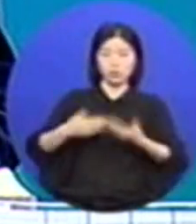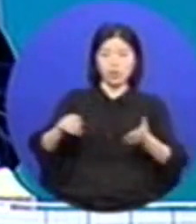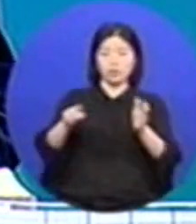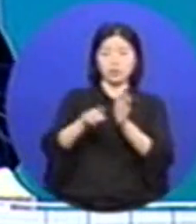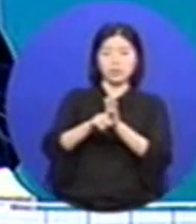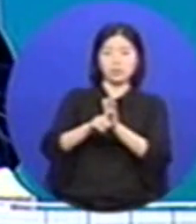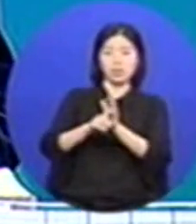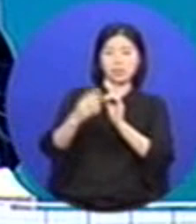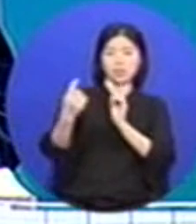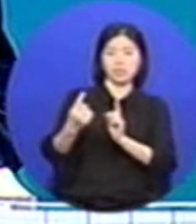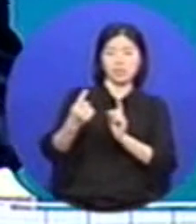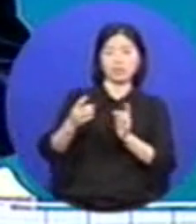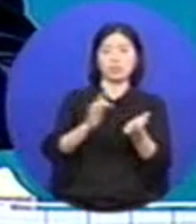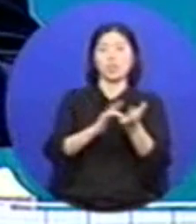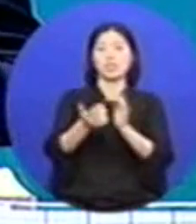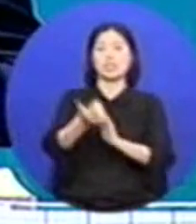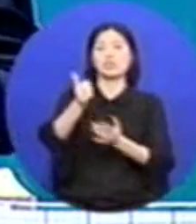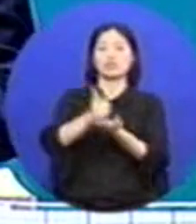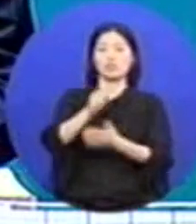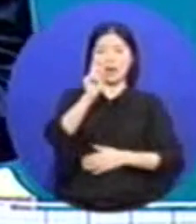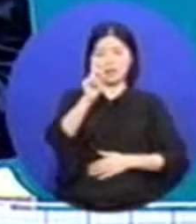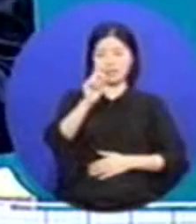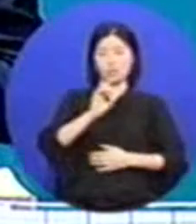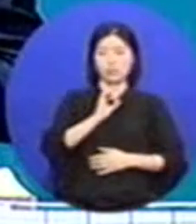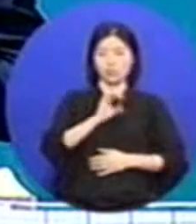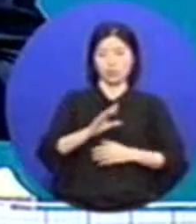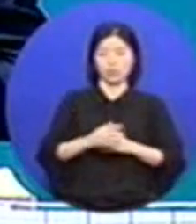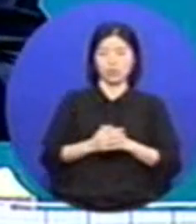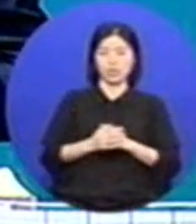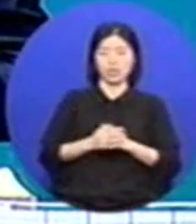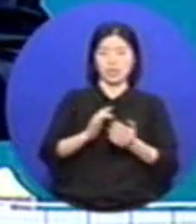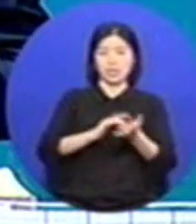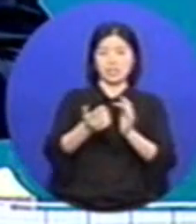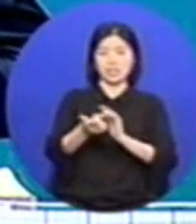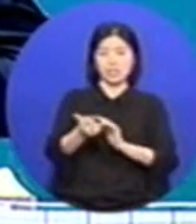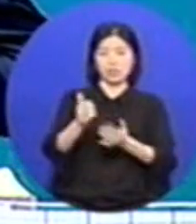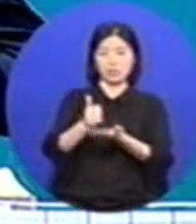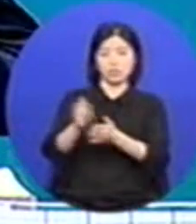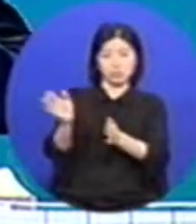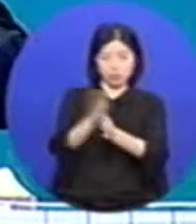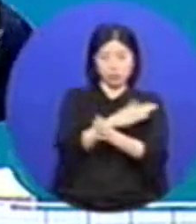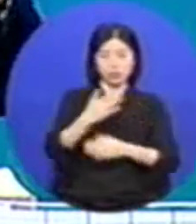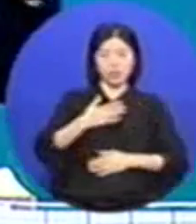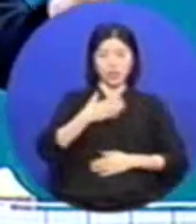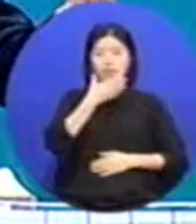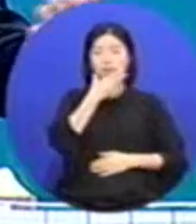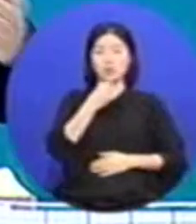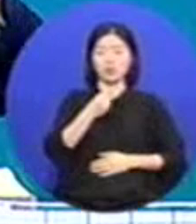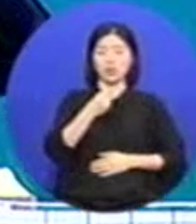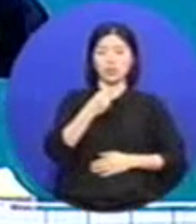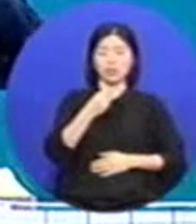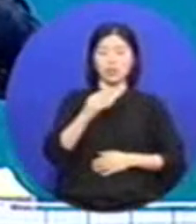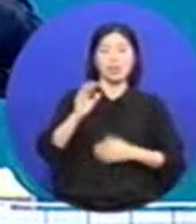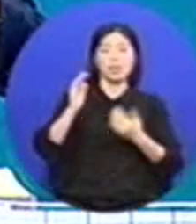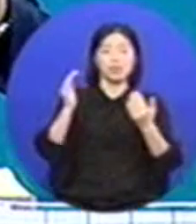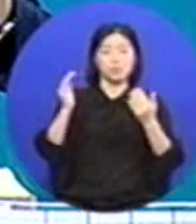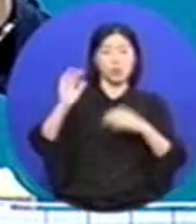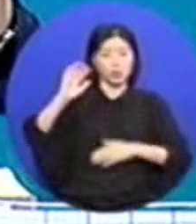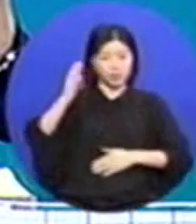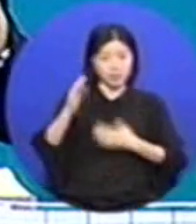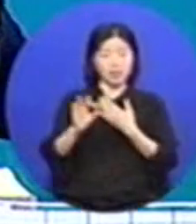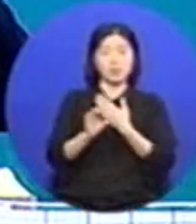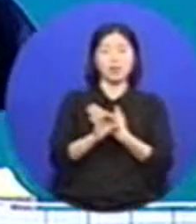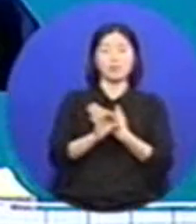없어요 그리고 예수님으로 보다 내가 행복해 지면 남편을 아내를